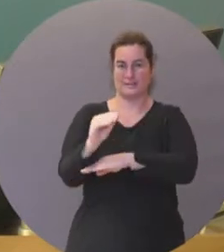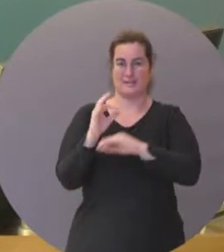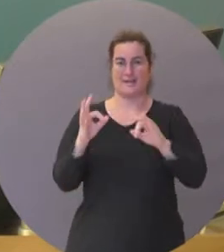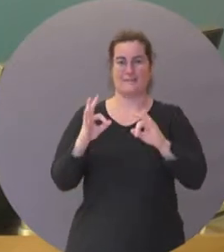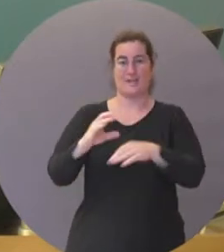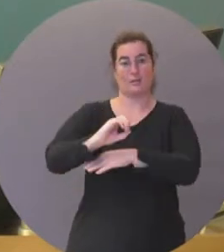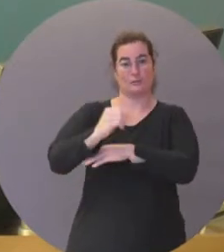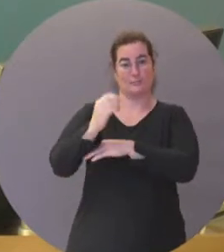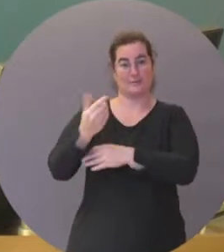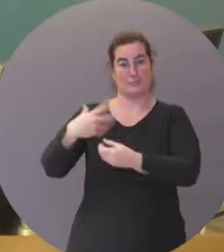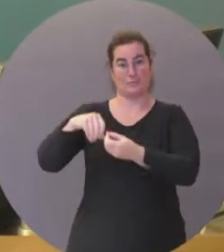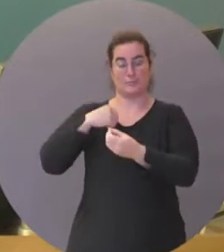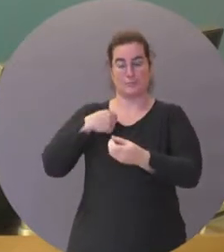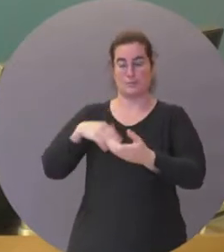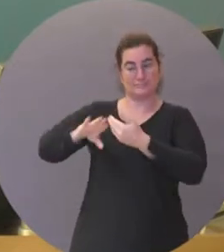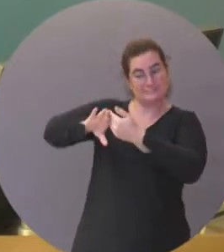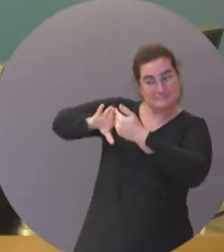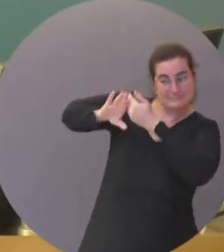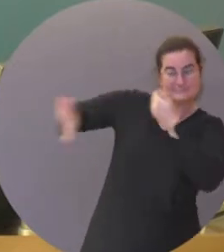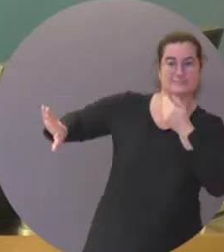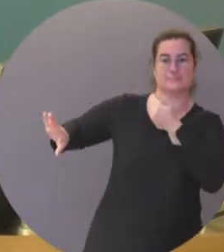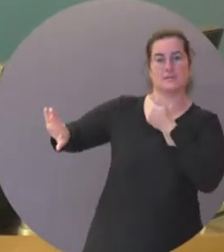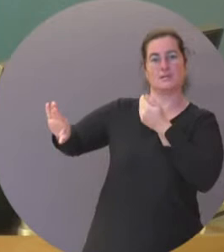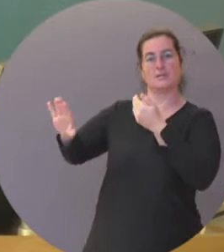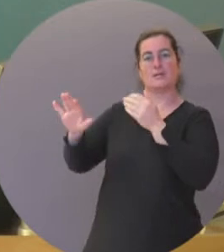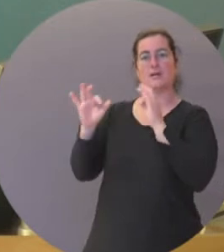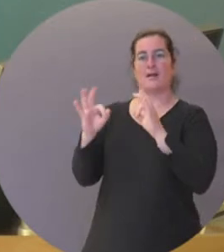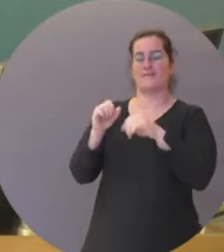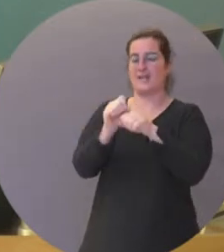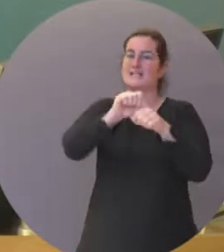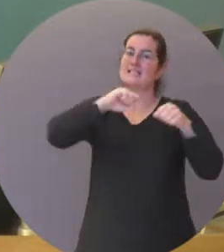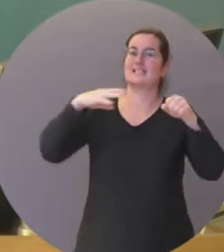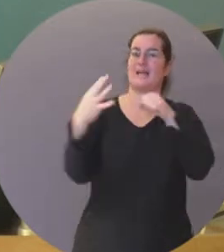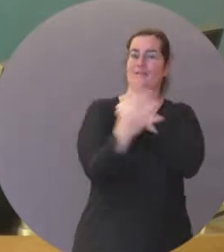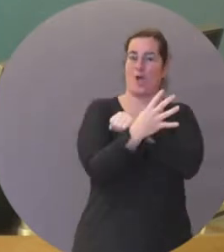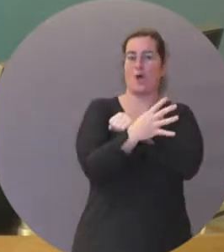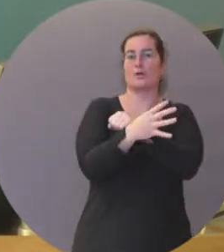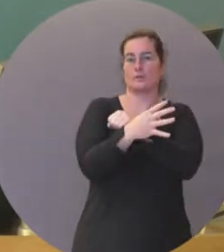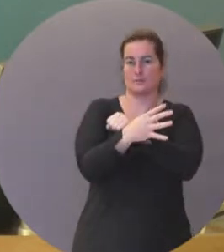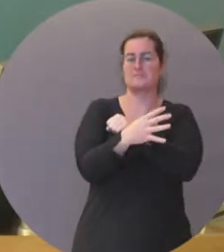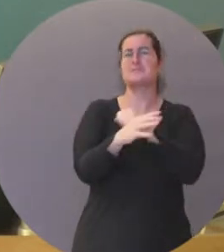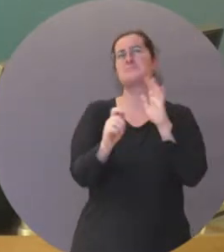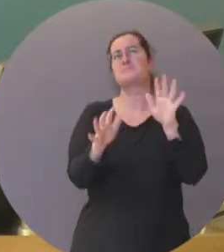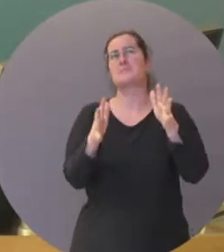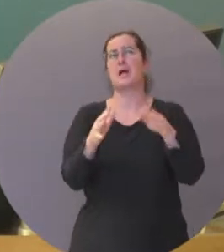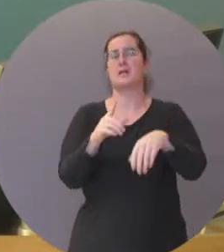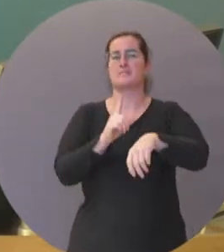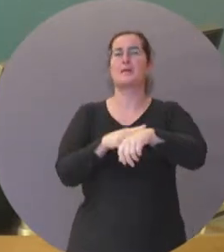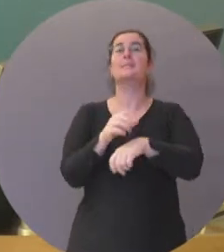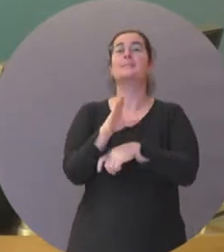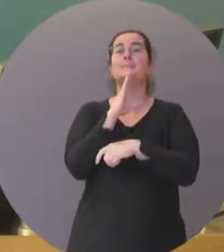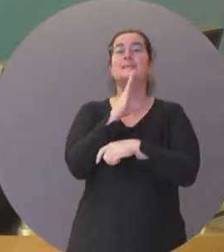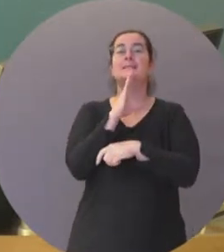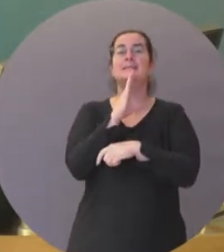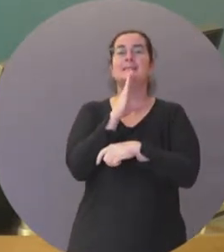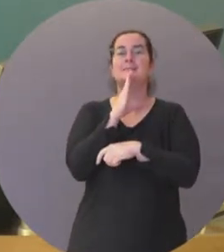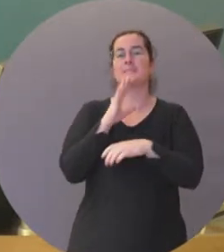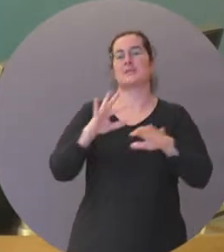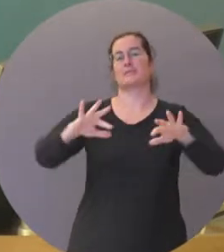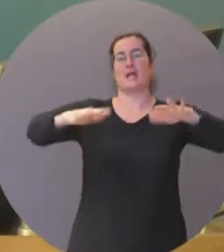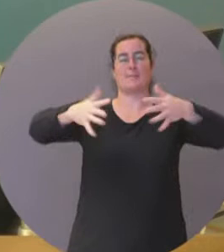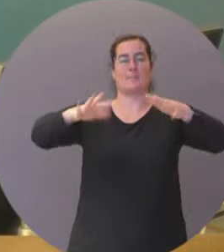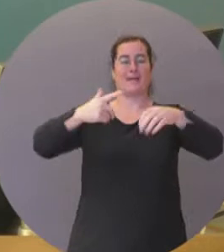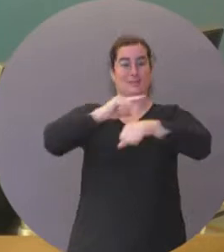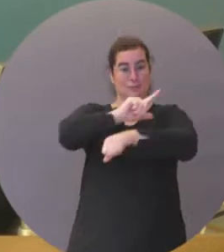physiquement l'intégralité de nos serveurs vers midi ce même jour donc un délai de deux heures